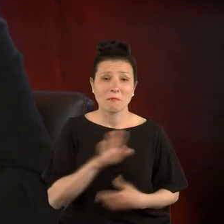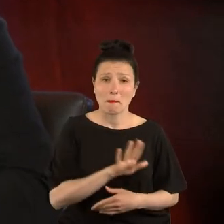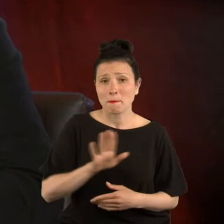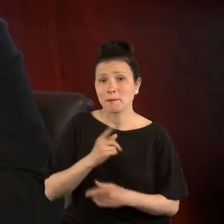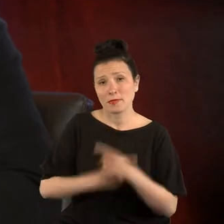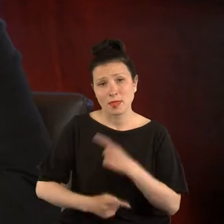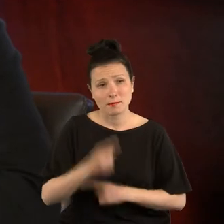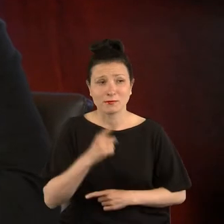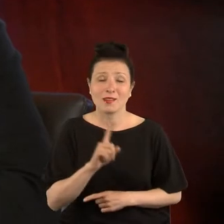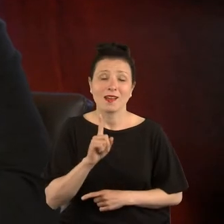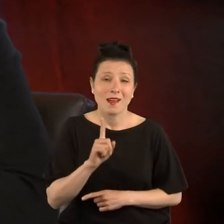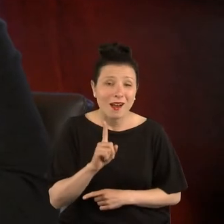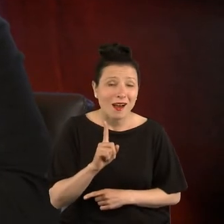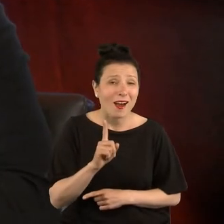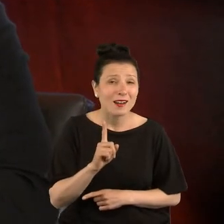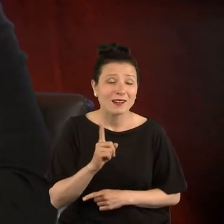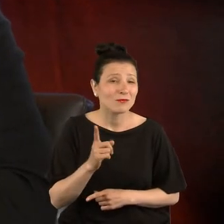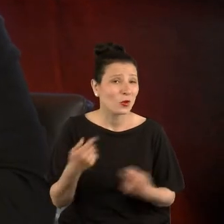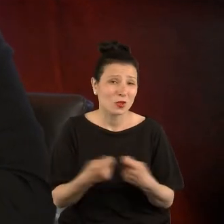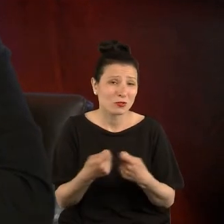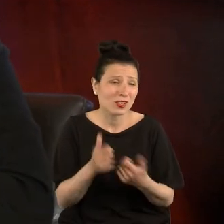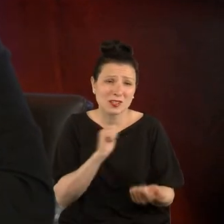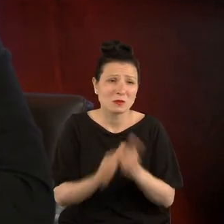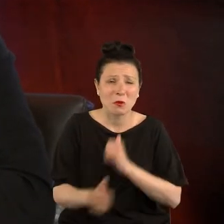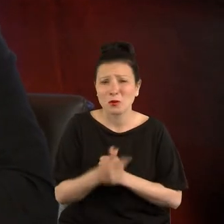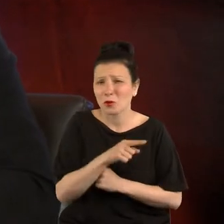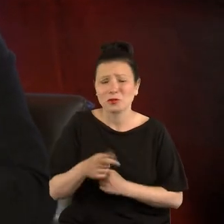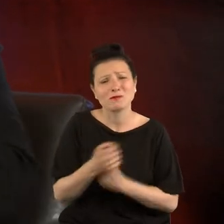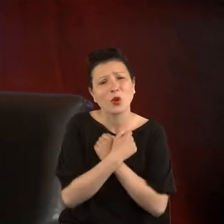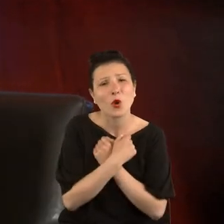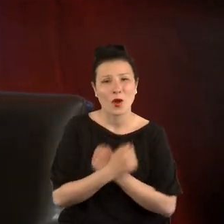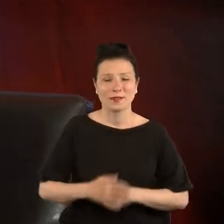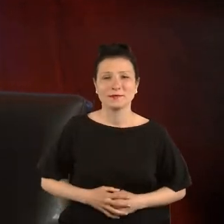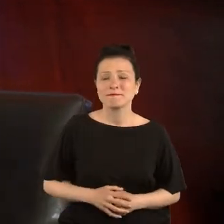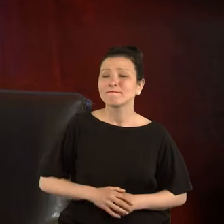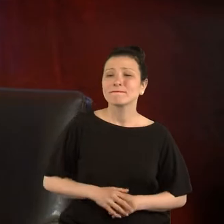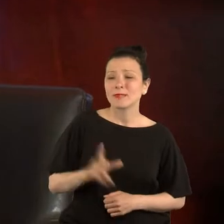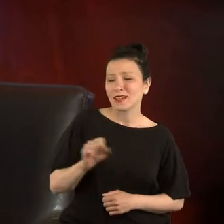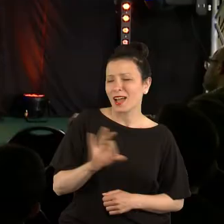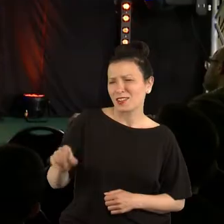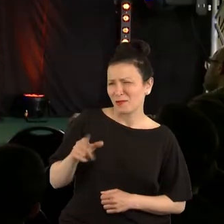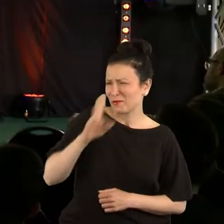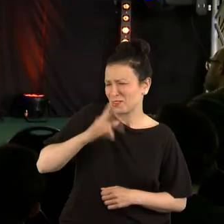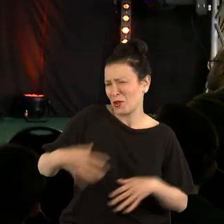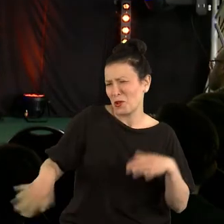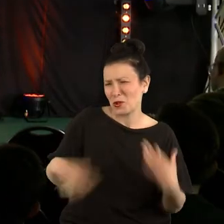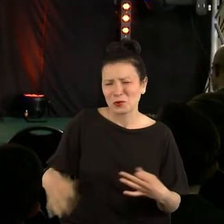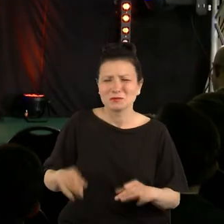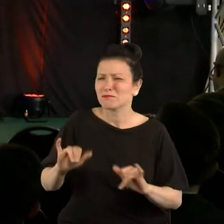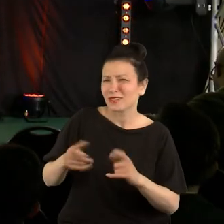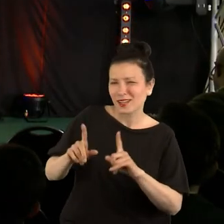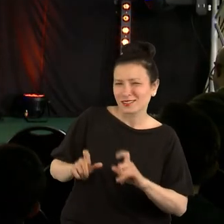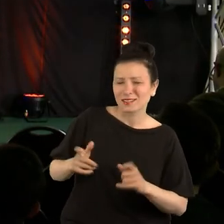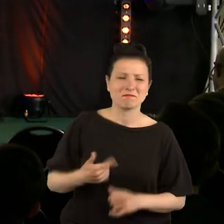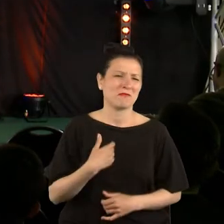niepełnosprawności sport jest ich żywiołem. Więc od czego, Kasiu, ty byś zaczęła? Bo widzę, że jesteś na największym luzie. Ja na ogromnym luzie